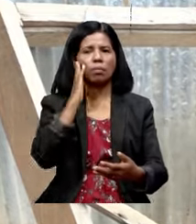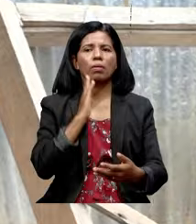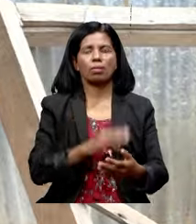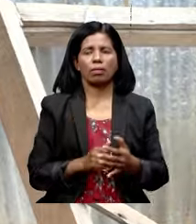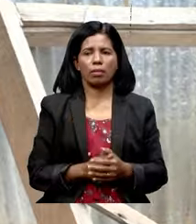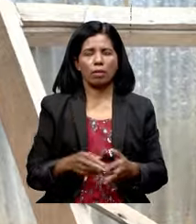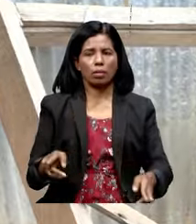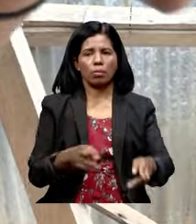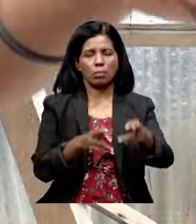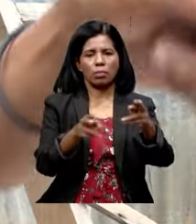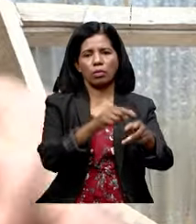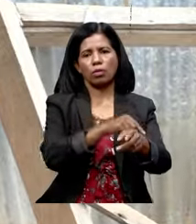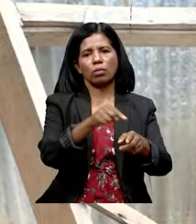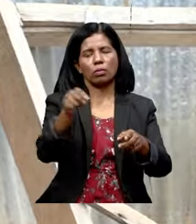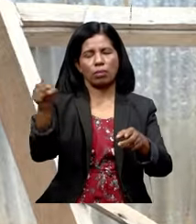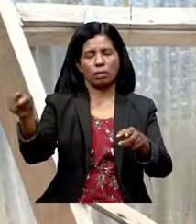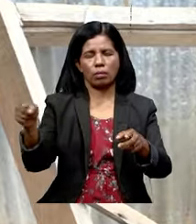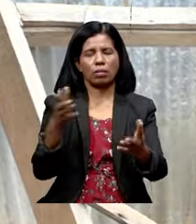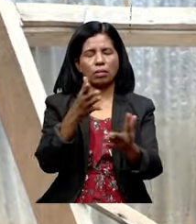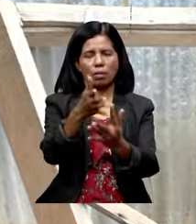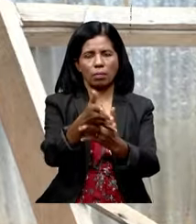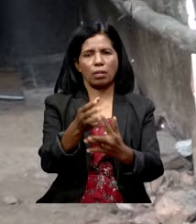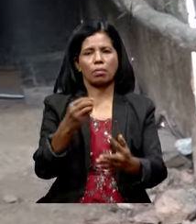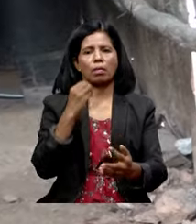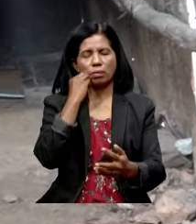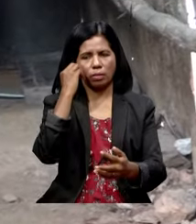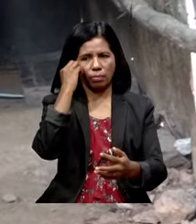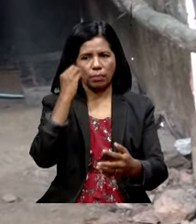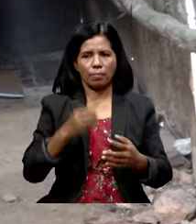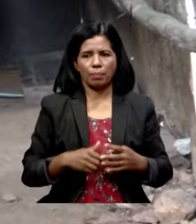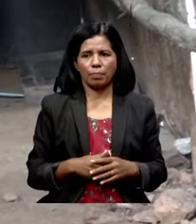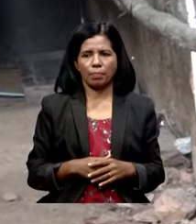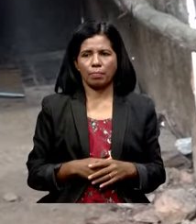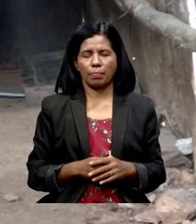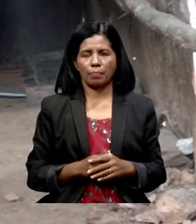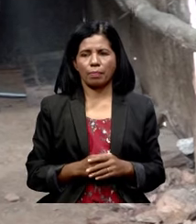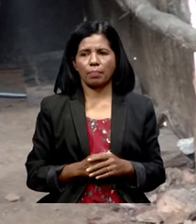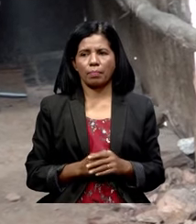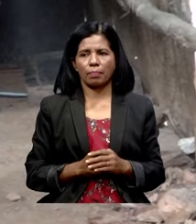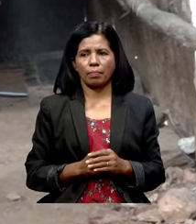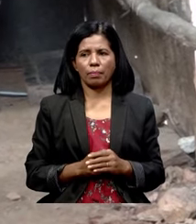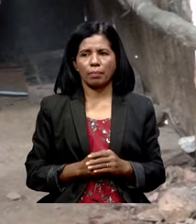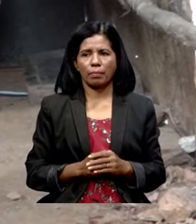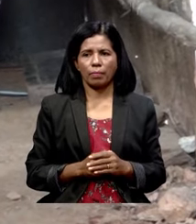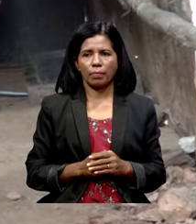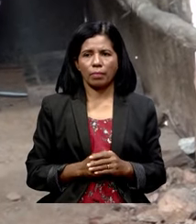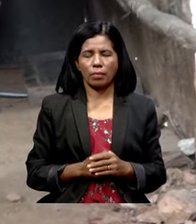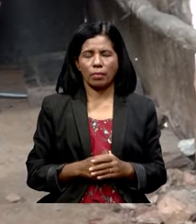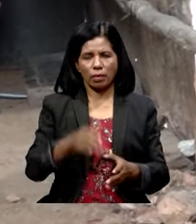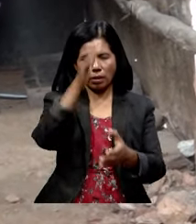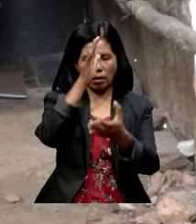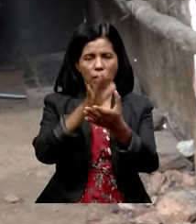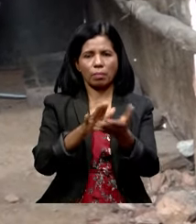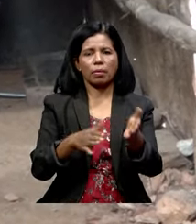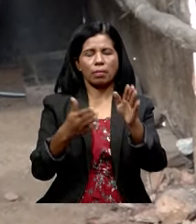Motane sulin husine tam husine det. Hafuin nyekabeng mate,